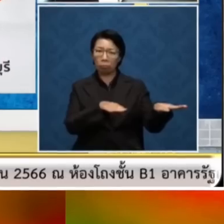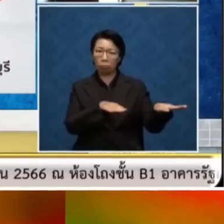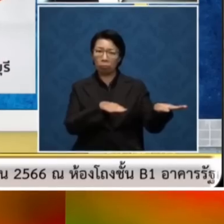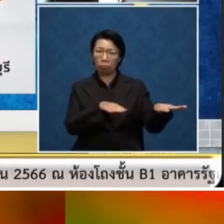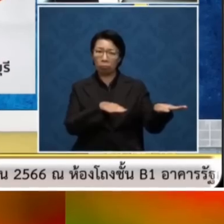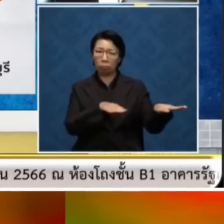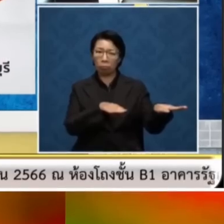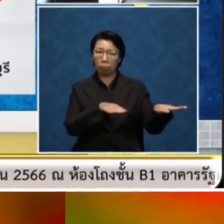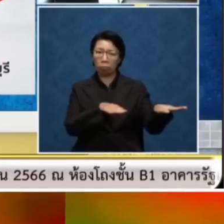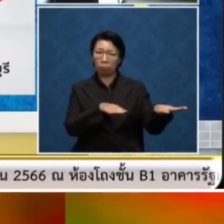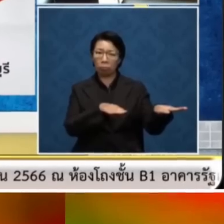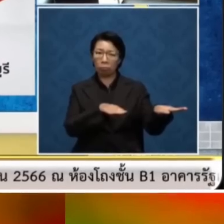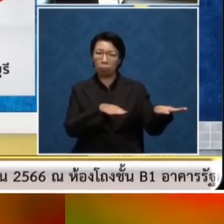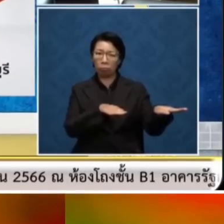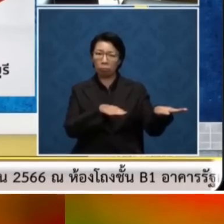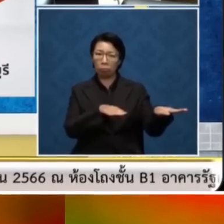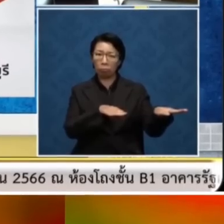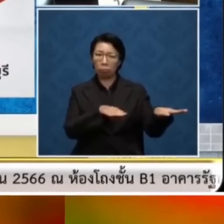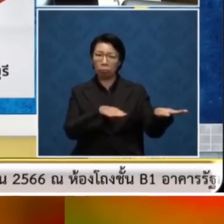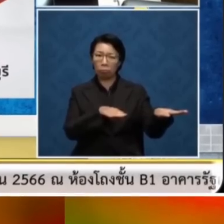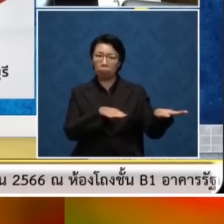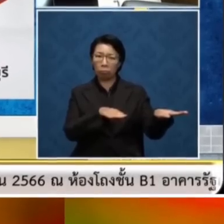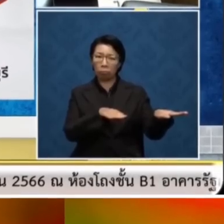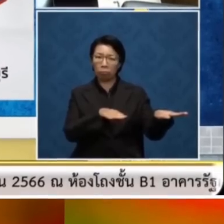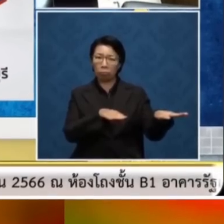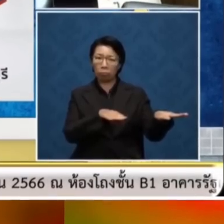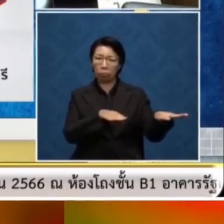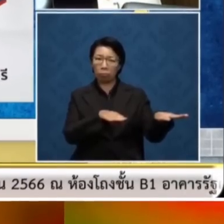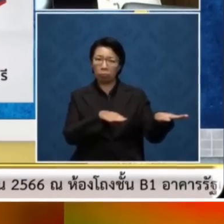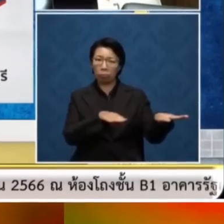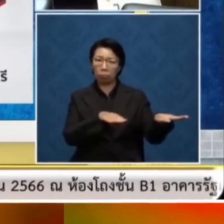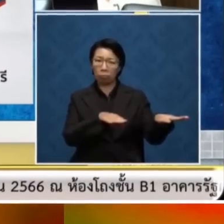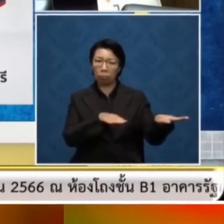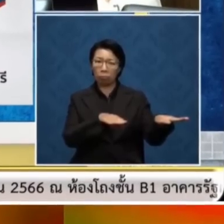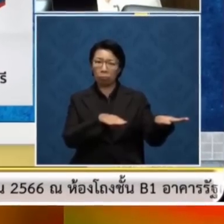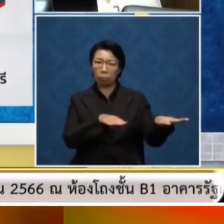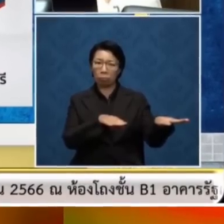กรณีการวิเคราะห์การเมืองของจตุพรพร